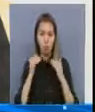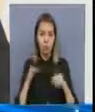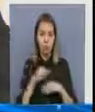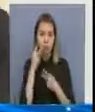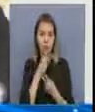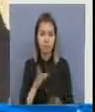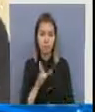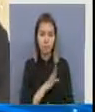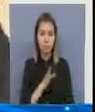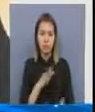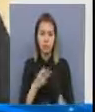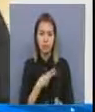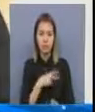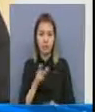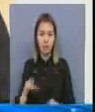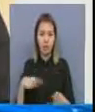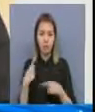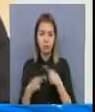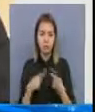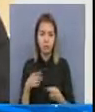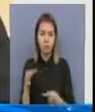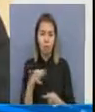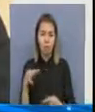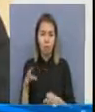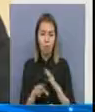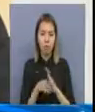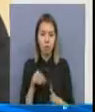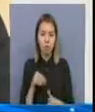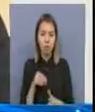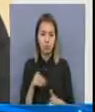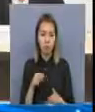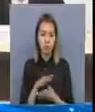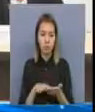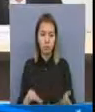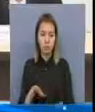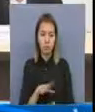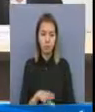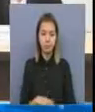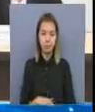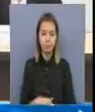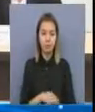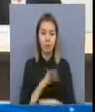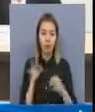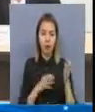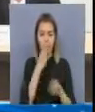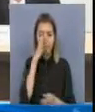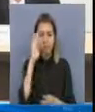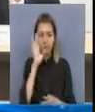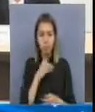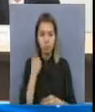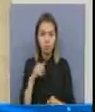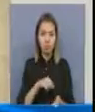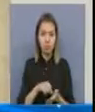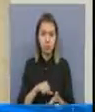көрсеткен өнерпаздар келесі облыстық іріктеуге таңдалып алынды. Былтырғы жылы мегажобаға Ақмола облысынан